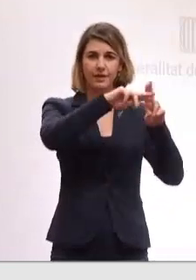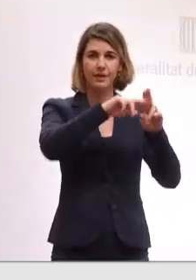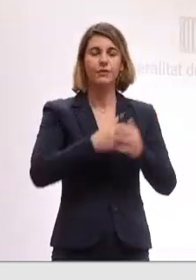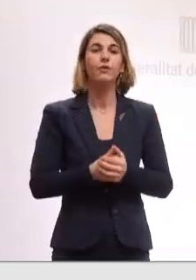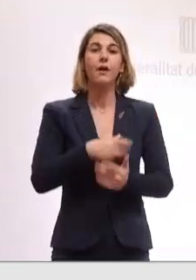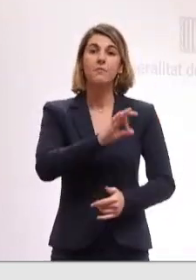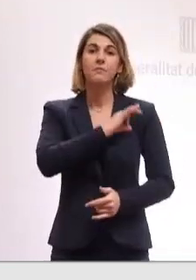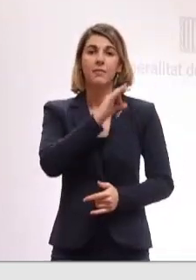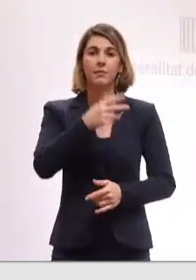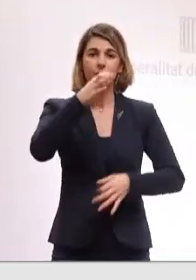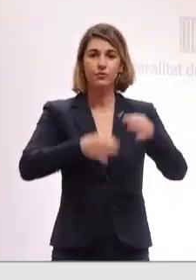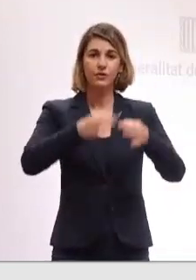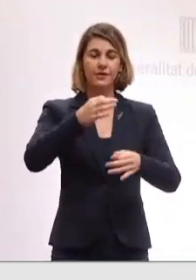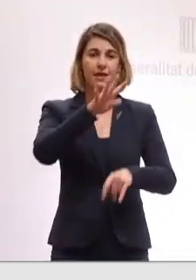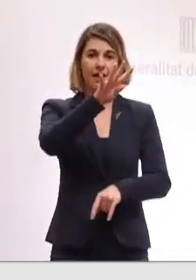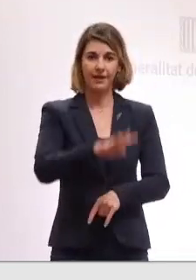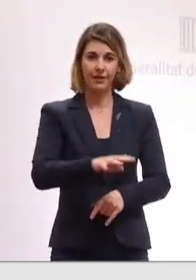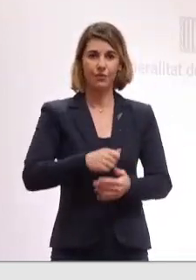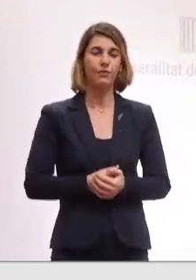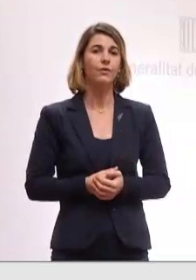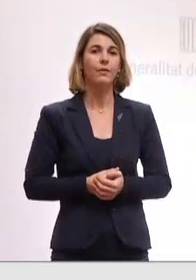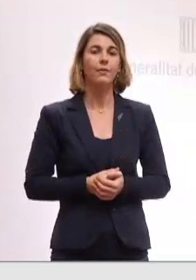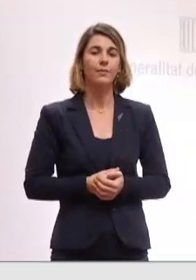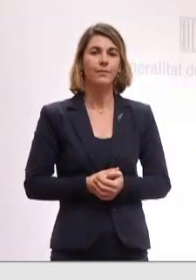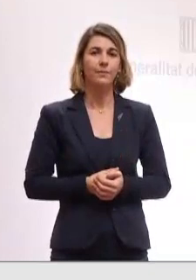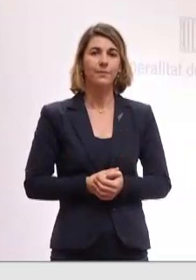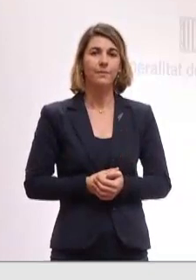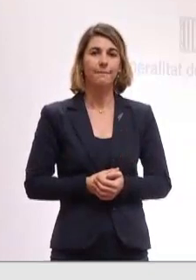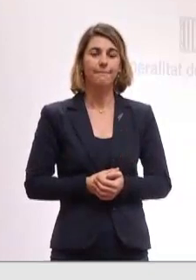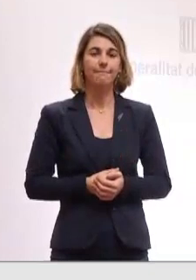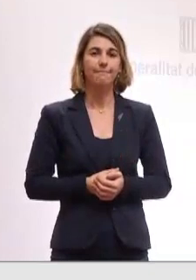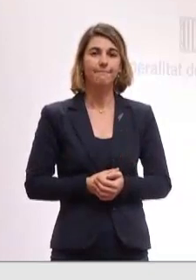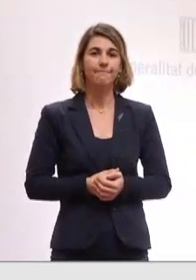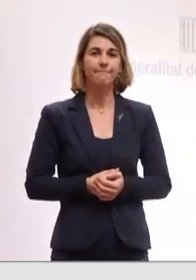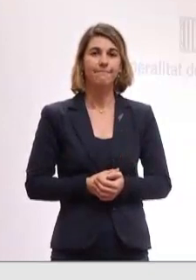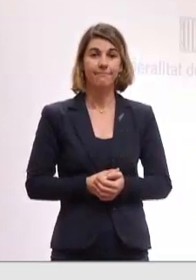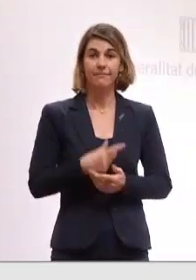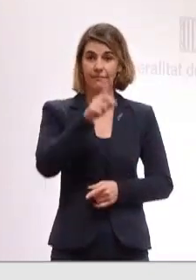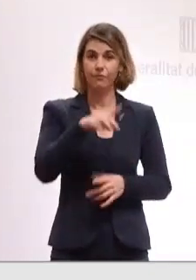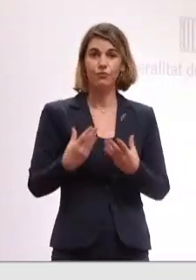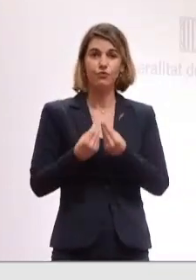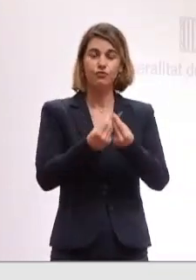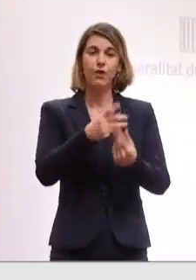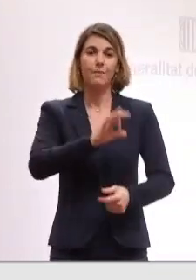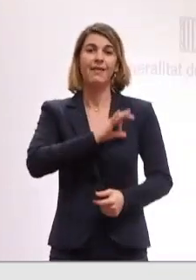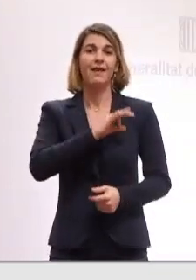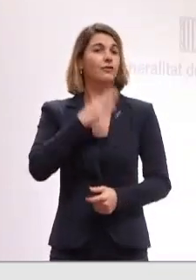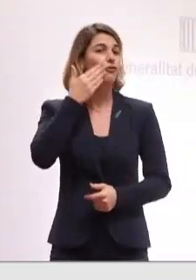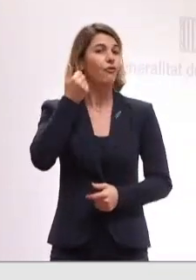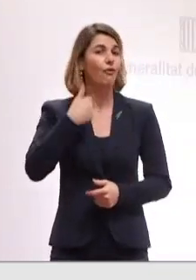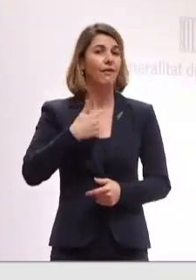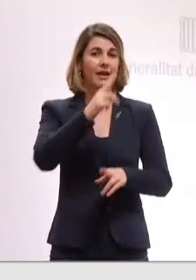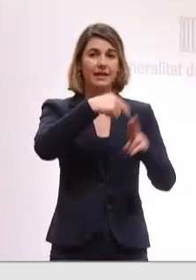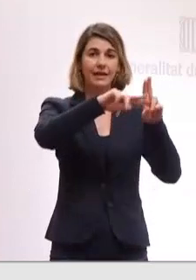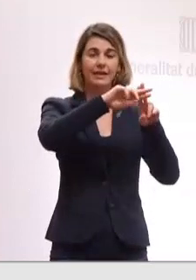Premi Justícia de Catalunya, que de fet són conjuntament doncs, amb les medalles d'honor de la Generalitat per